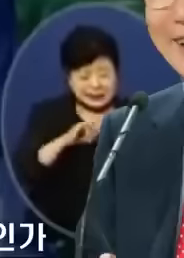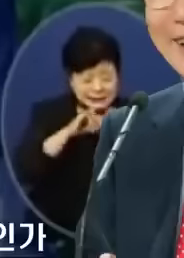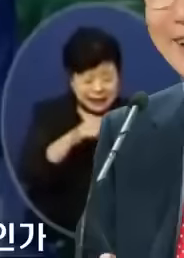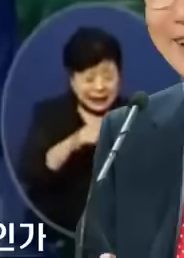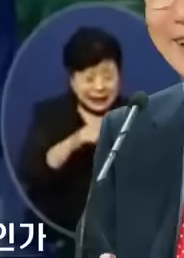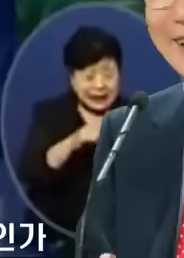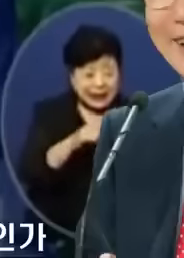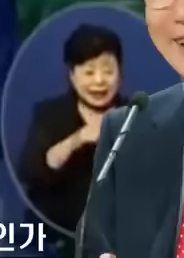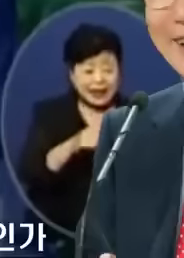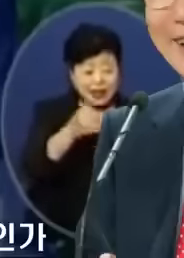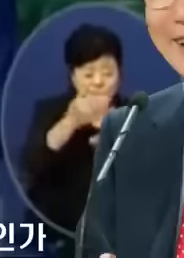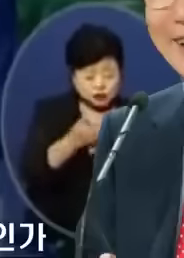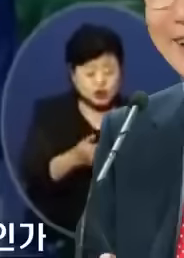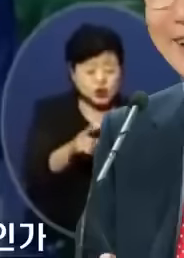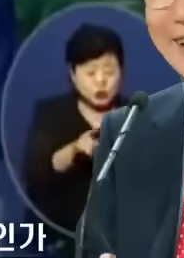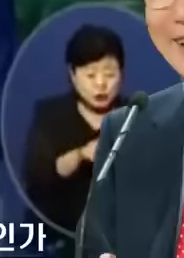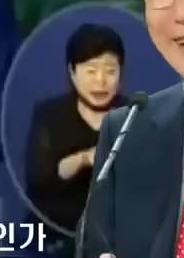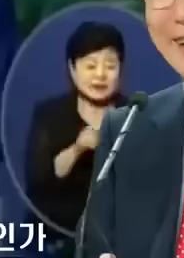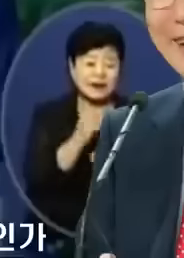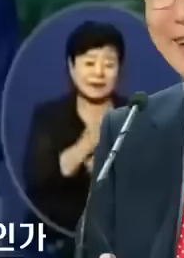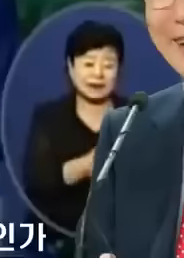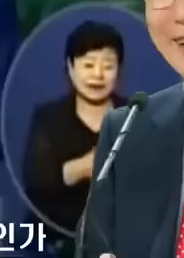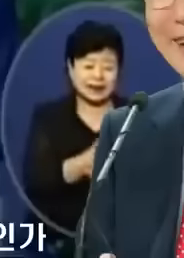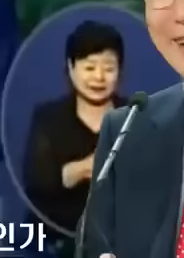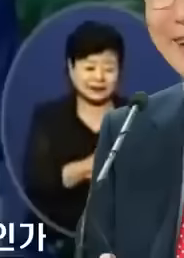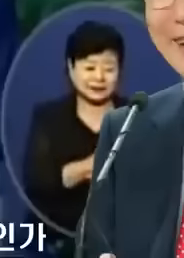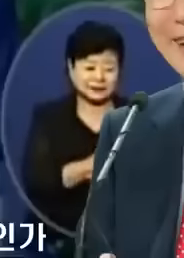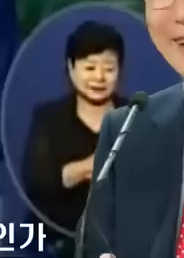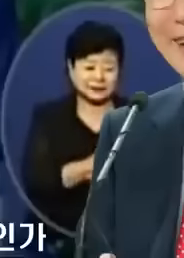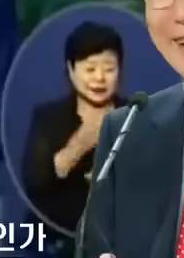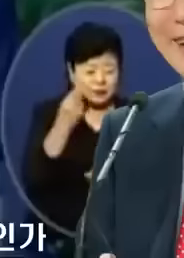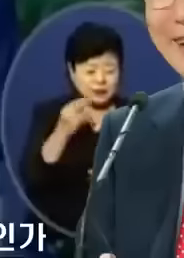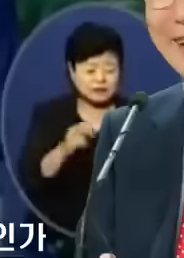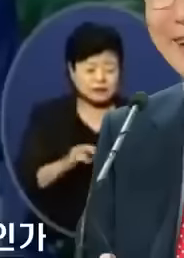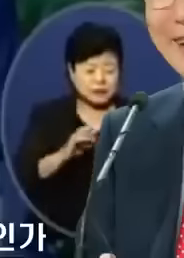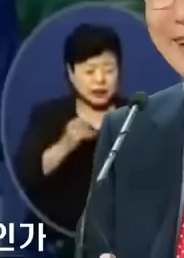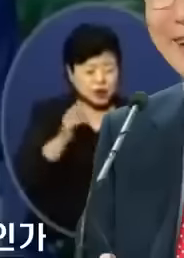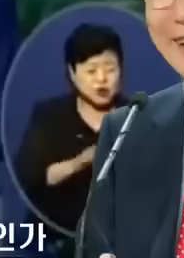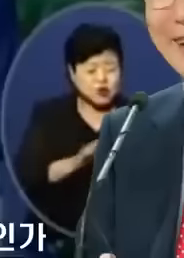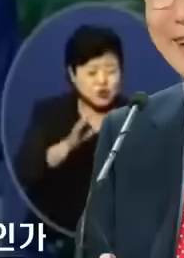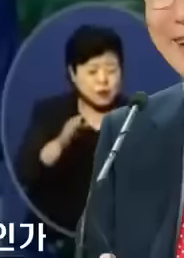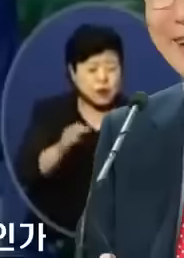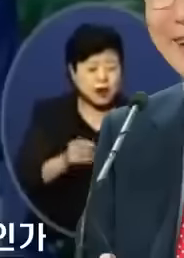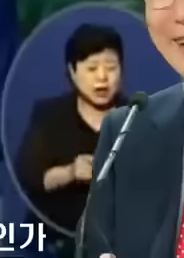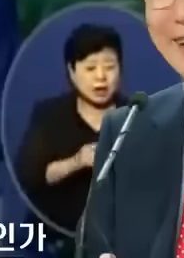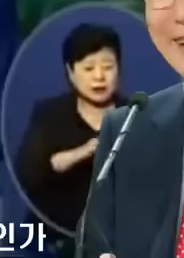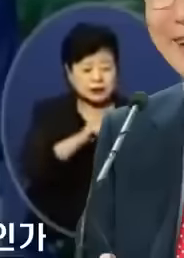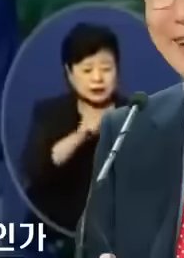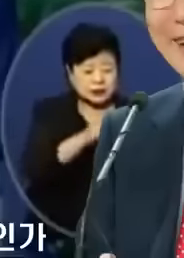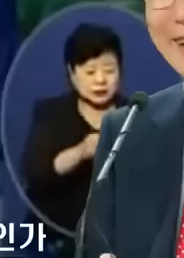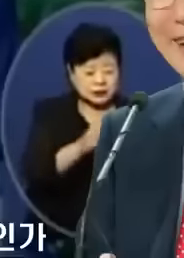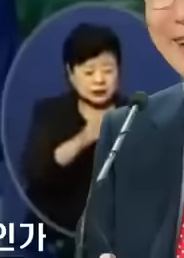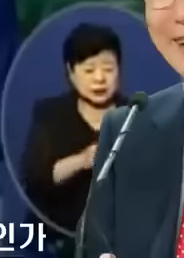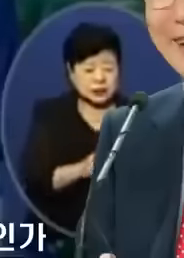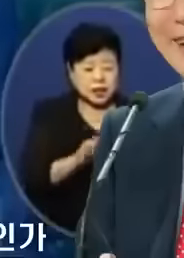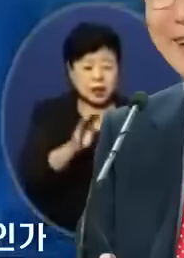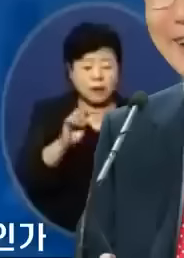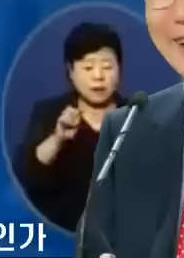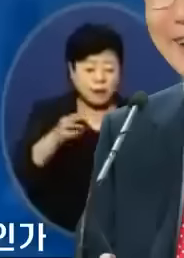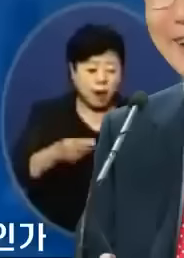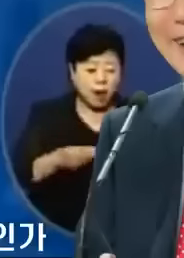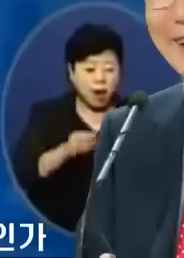세계를 주시기 위해서 그렇게 한다는 것입니다. 미국의 유명한 소설가였던 펄벅